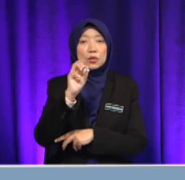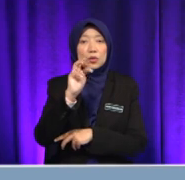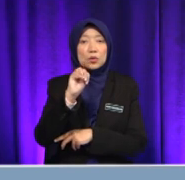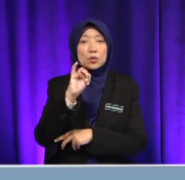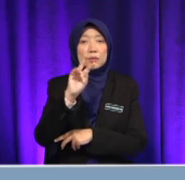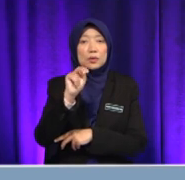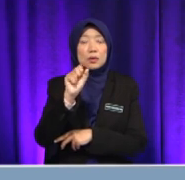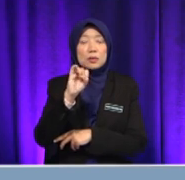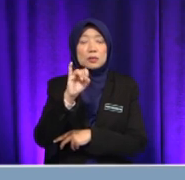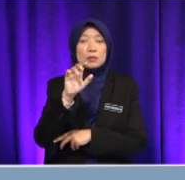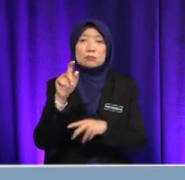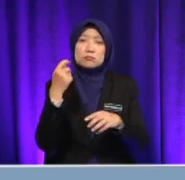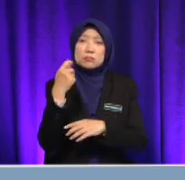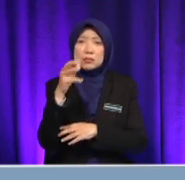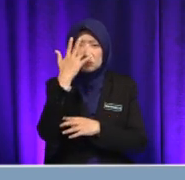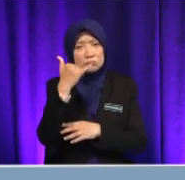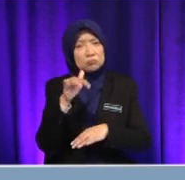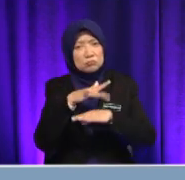dipanggil dominasi